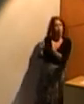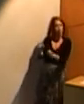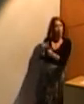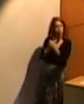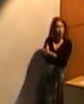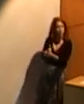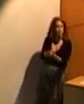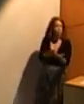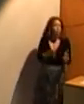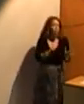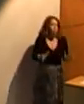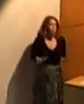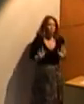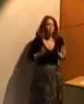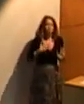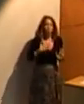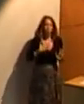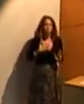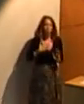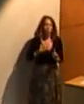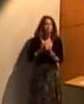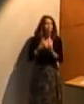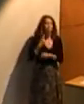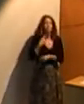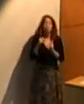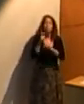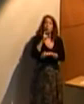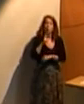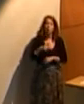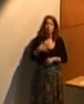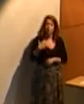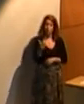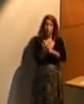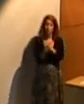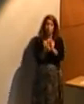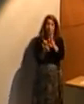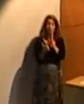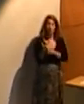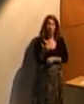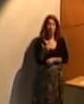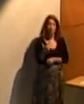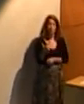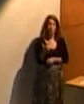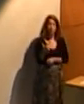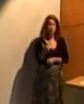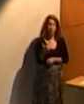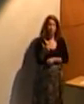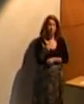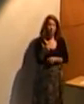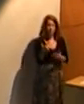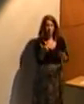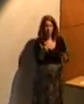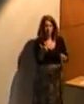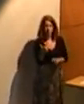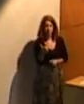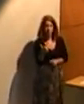surtout que pour le cas de la gpa comme j'ai dit tout à l'heure et bien fait dans ce cas là n'a réellement de mer alors comment vous allez faire un peu c'est pareil on peut on peut